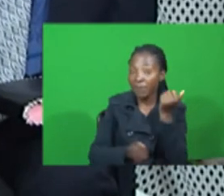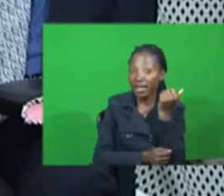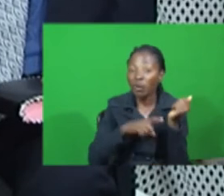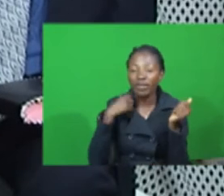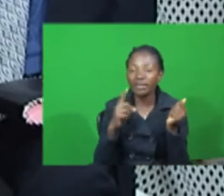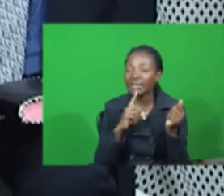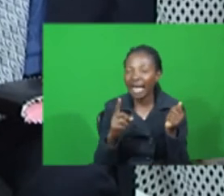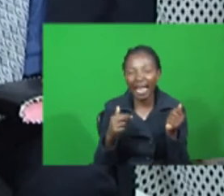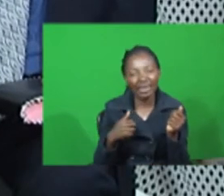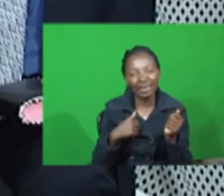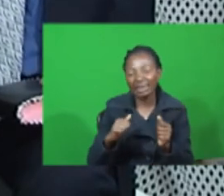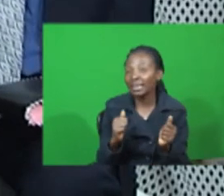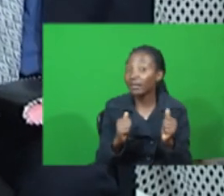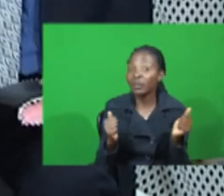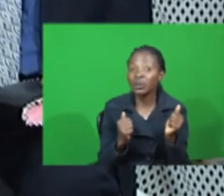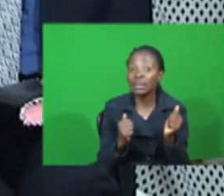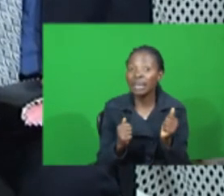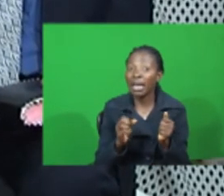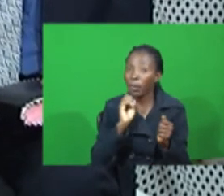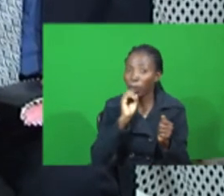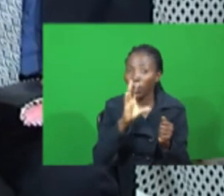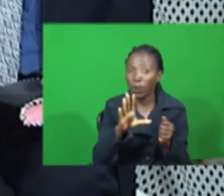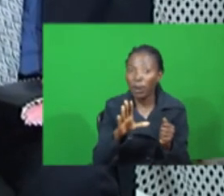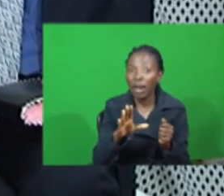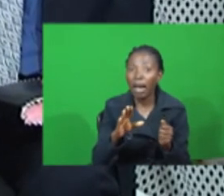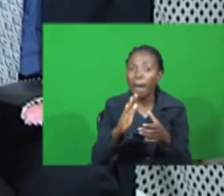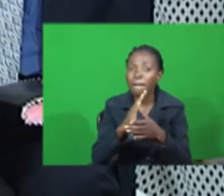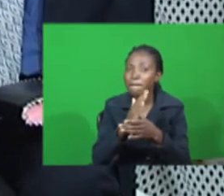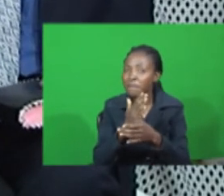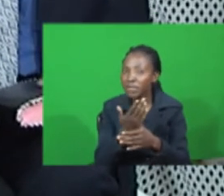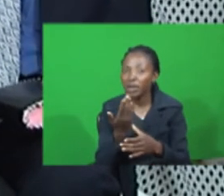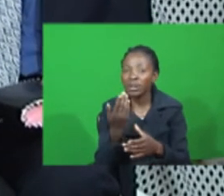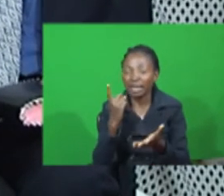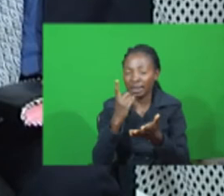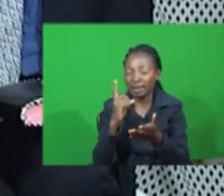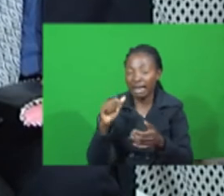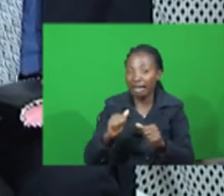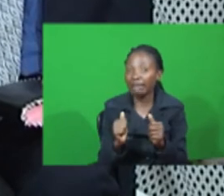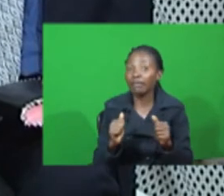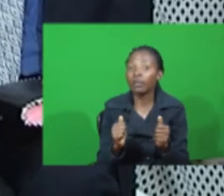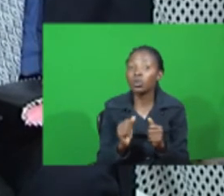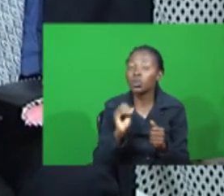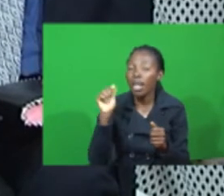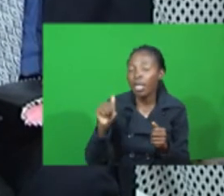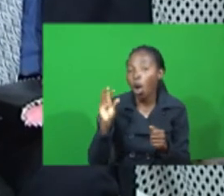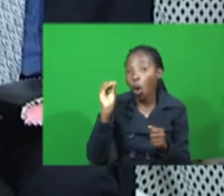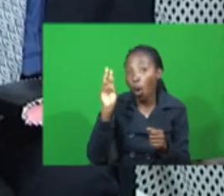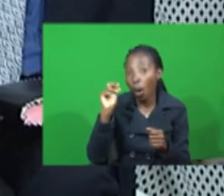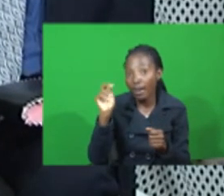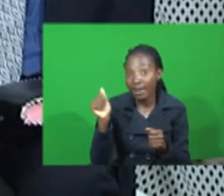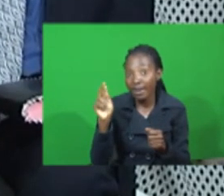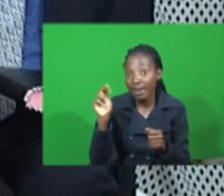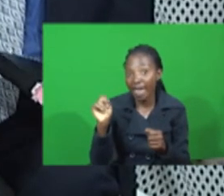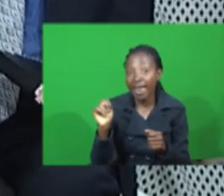aramba kuitira mukoma zvakafanira, vomusvipira mate kumeso. Saka Onani manje pane zvinhu